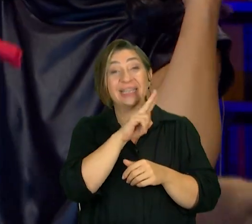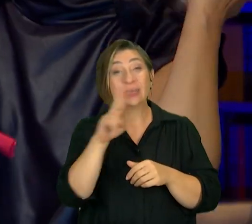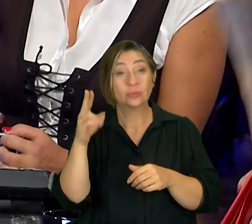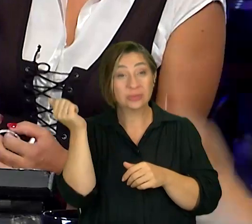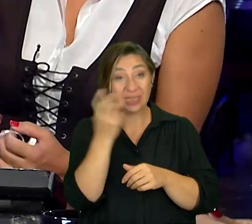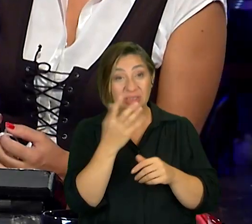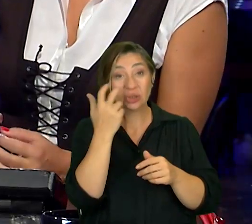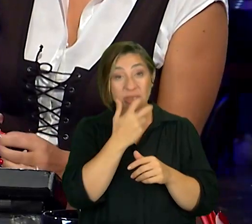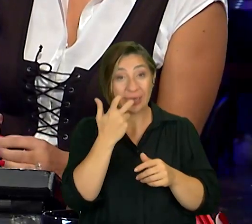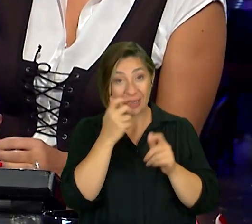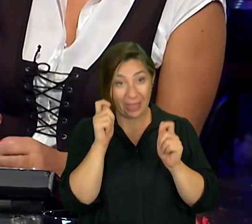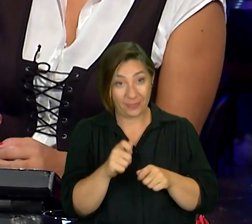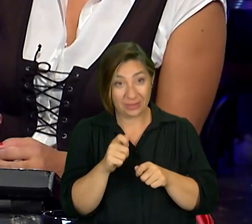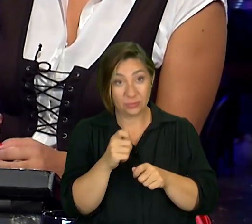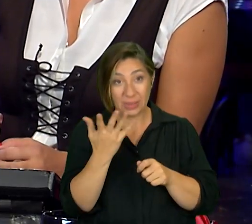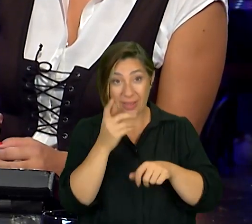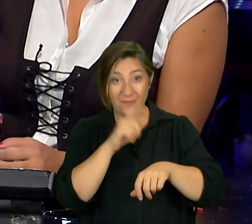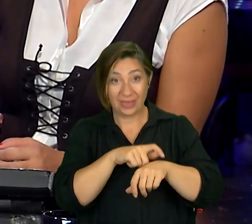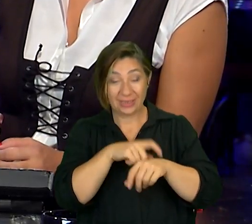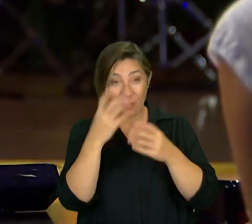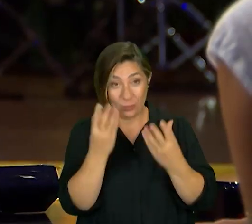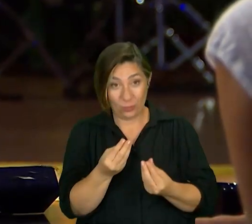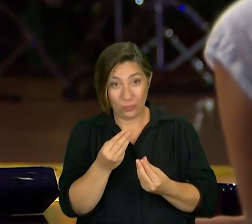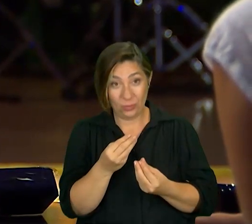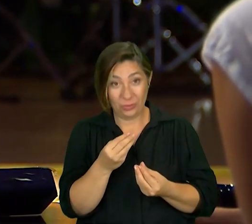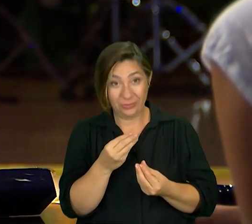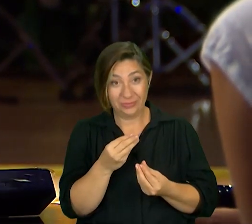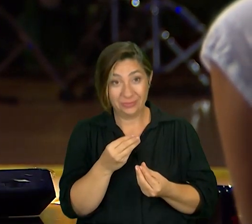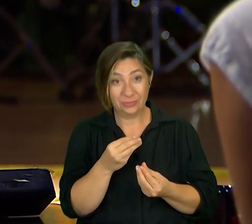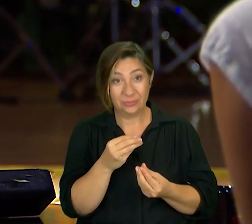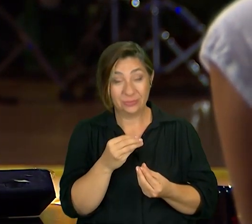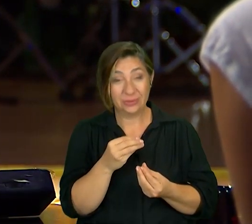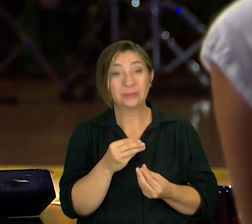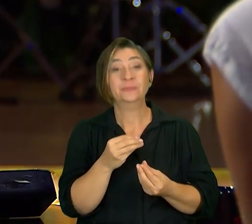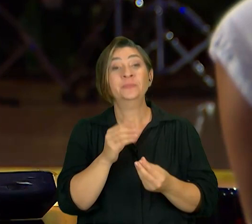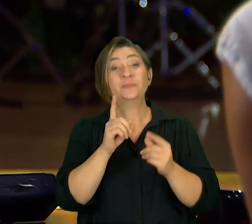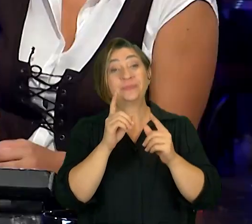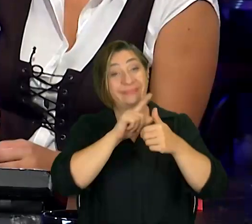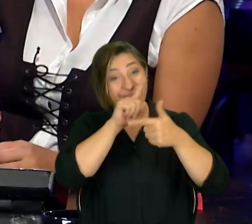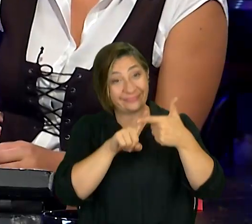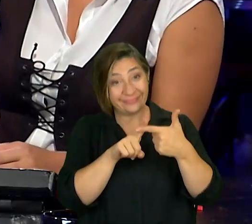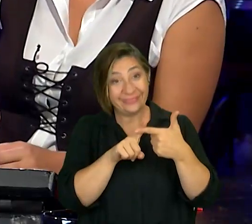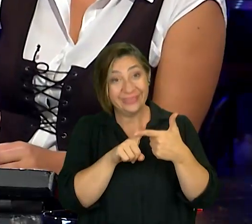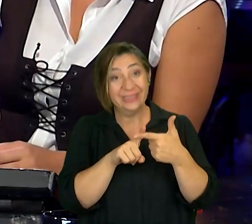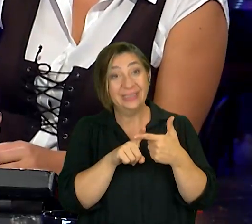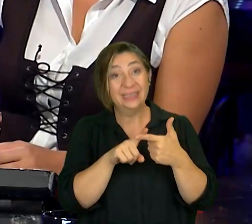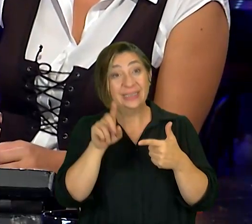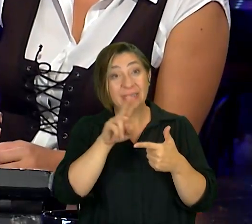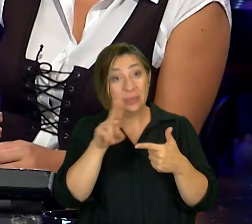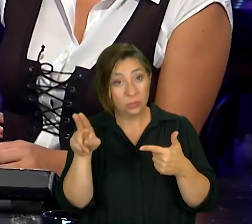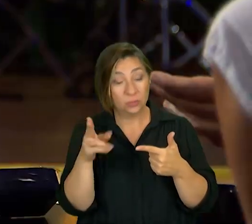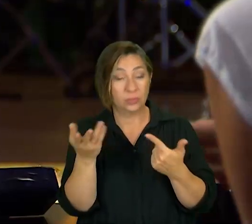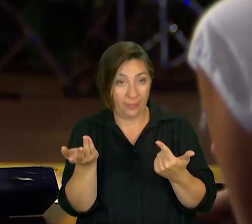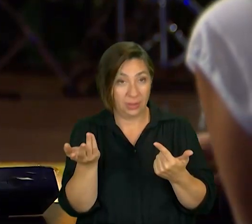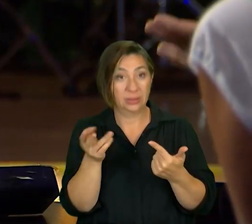şarkı yaptık. Bunu düşün ne kadar bir vakit aldığını. Nasıl bir yoğunluğu. Bir. Onun dışında... 700 tane mi?